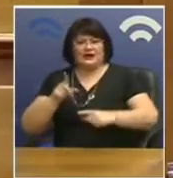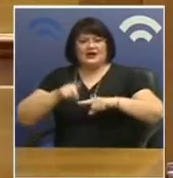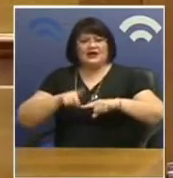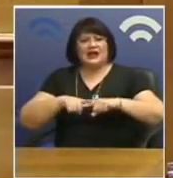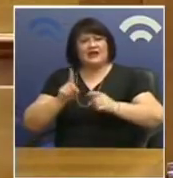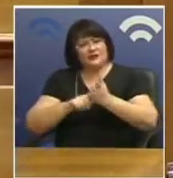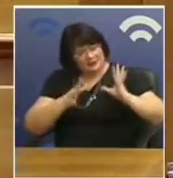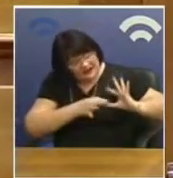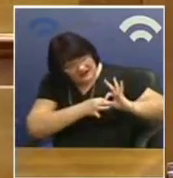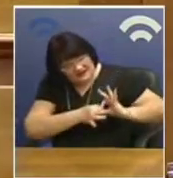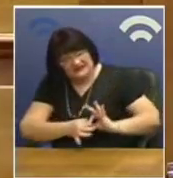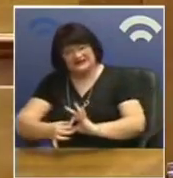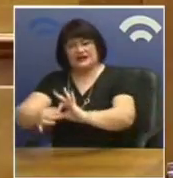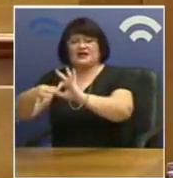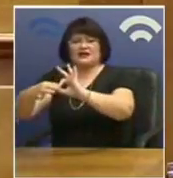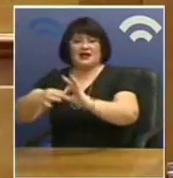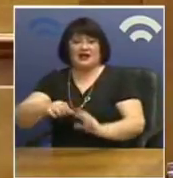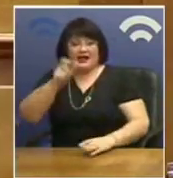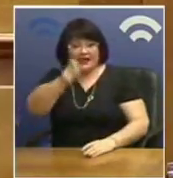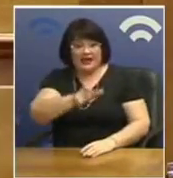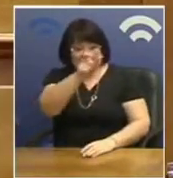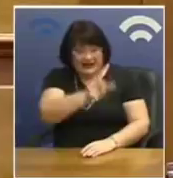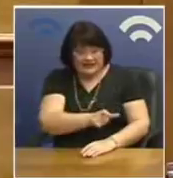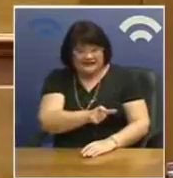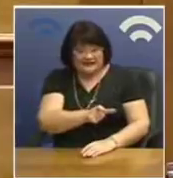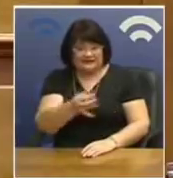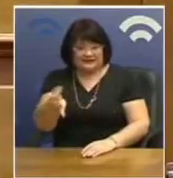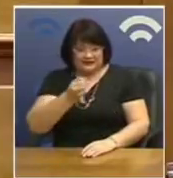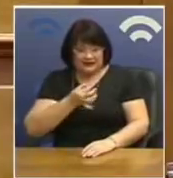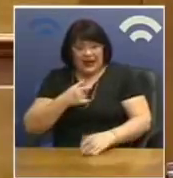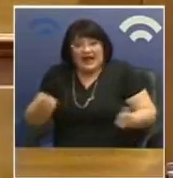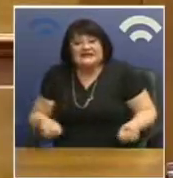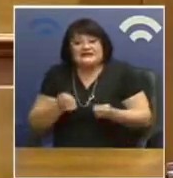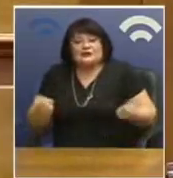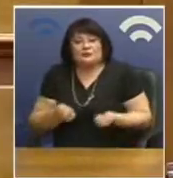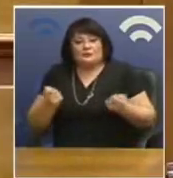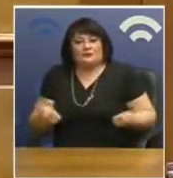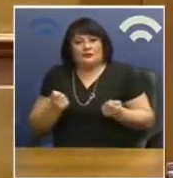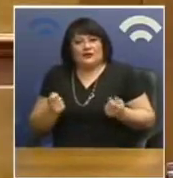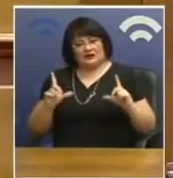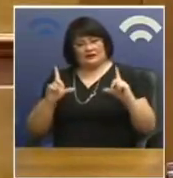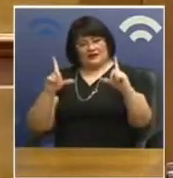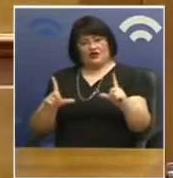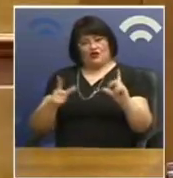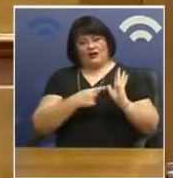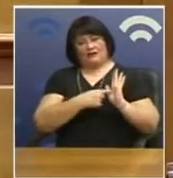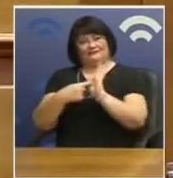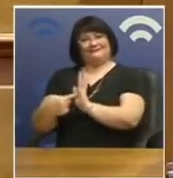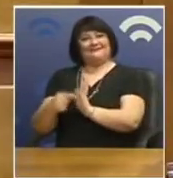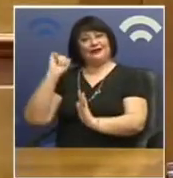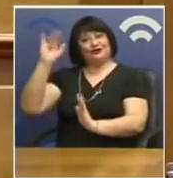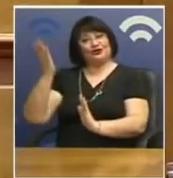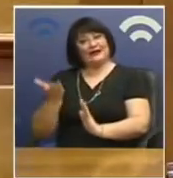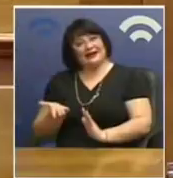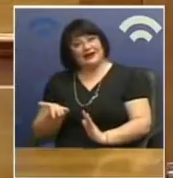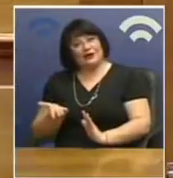συνέχεια, εσείς οι ίδιοι έρχεστε να αξιοποιήσετε για τη διεθνή εικόνα της χώρας την προσπάθεια που έγινε αυτά